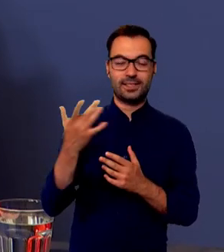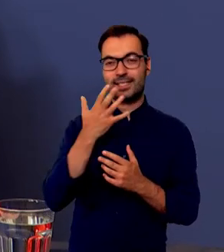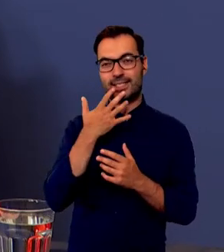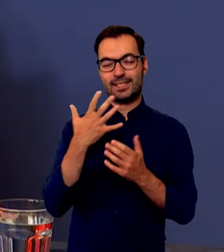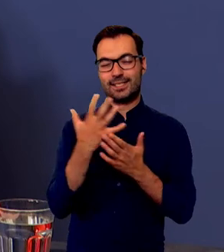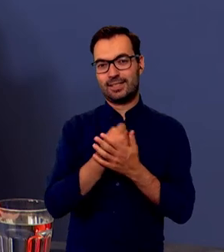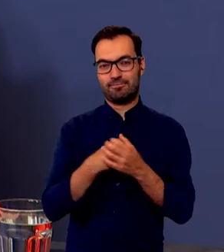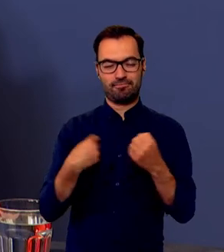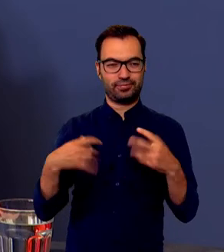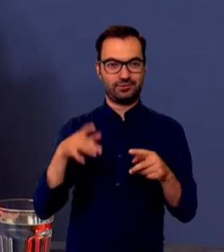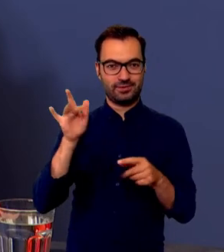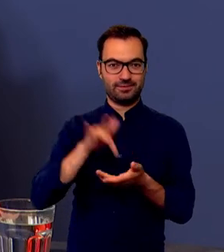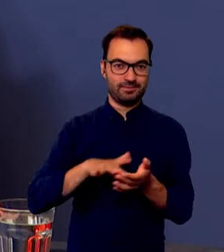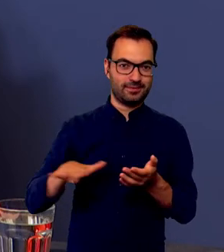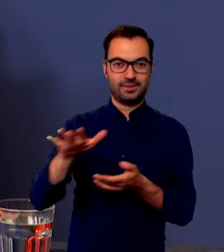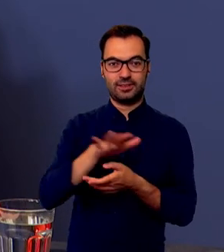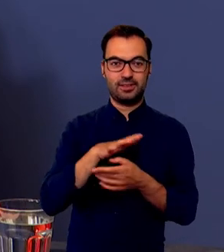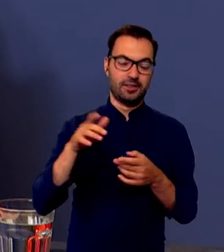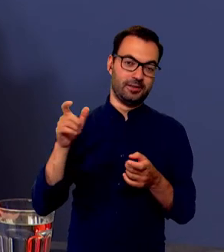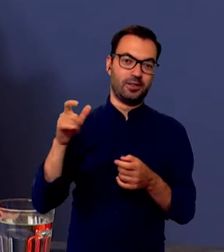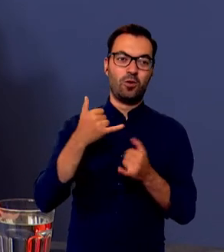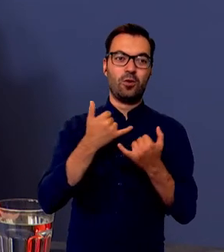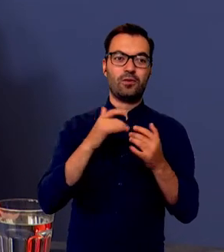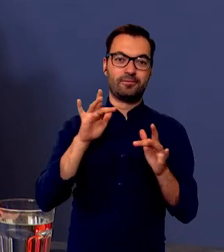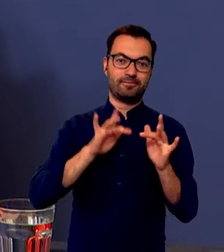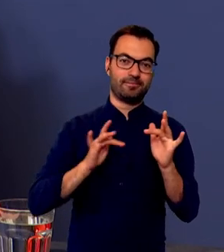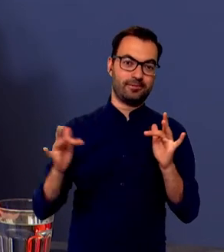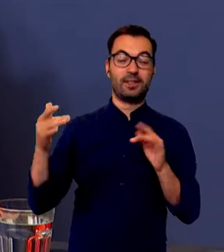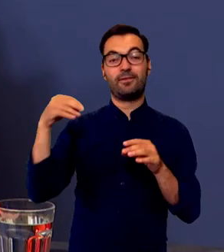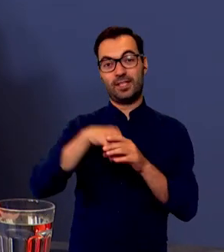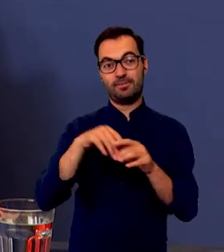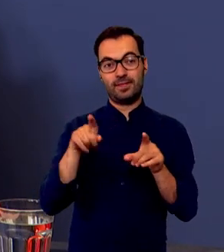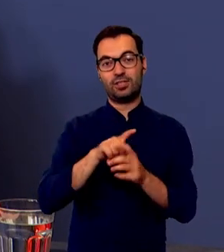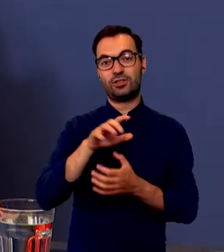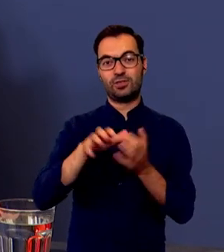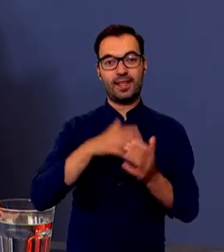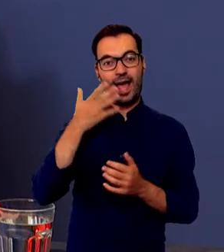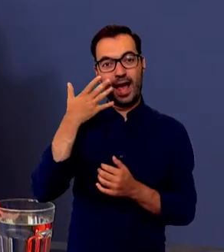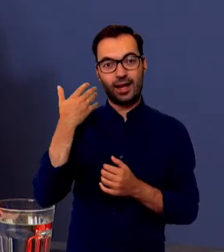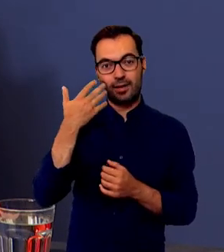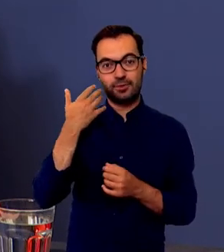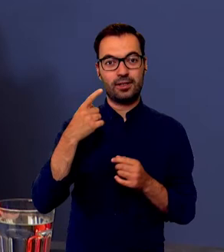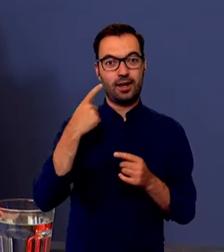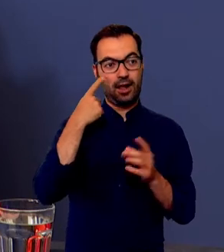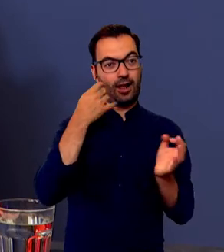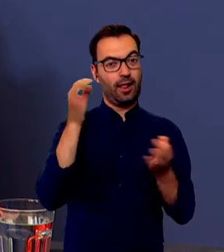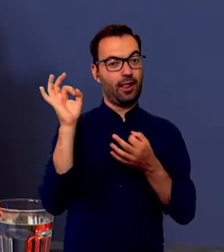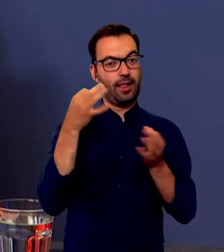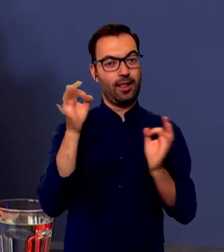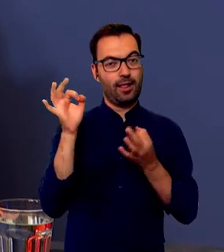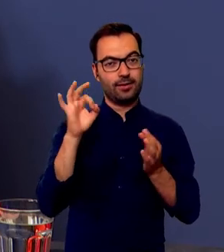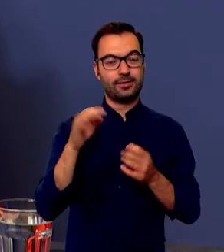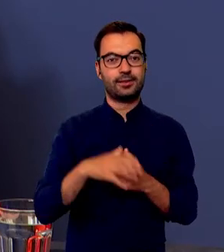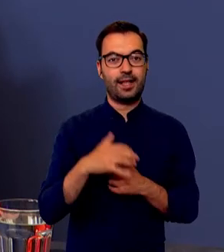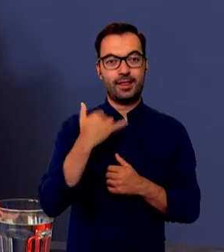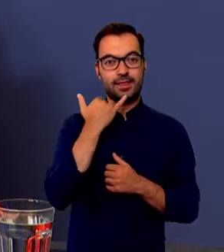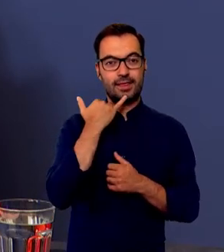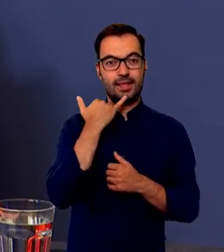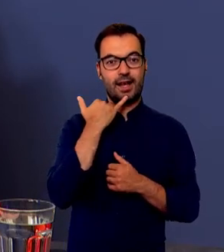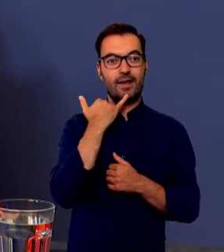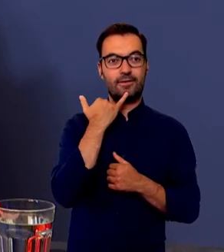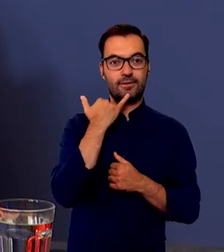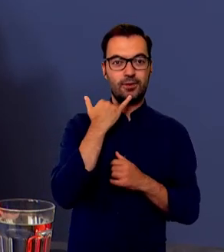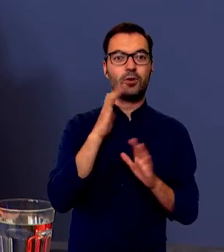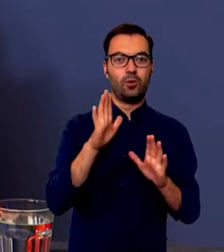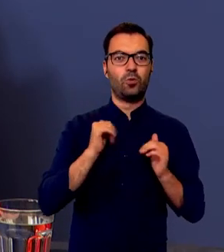żeby zarabiać ogromne pieniądze, pozując w różnych częściach świata, również świata arabskiego. Widzę kątem oka, że telefon chyba się